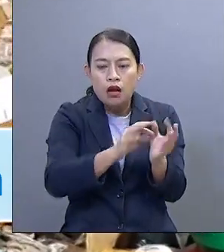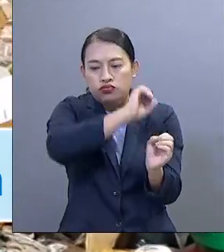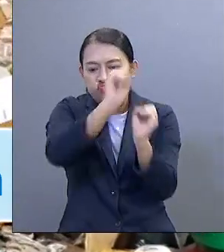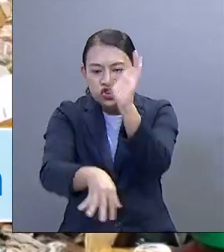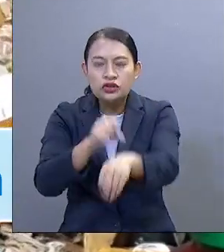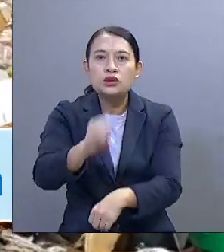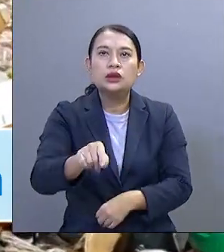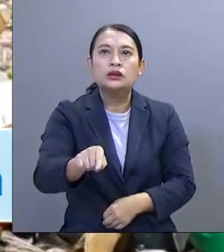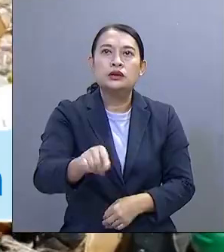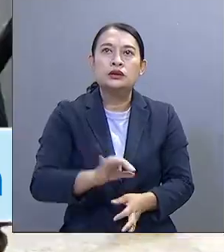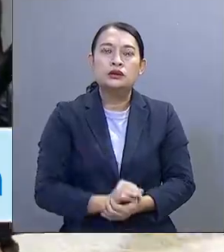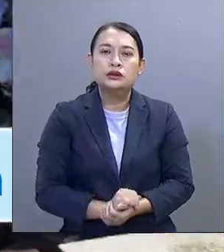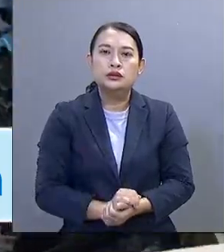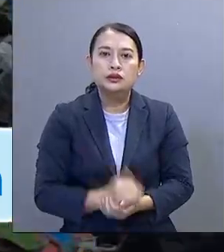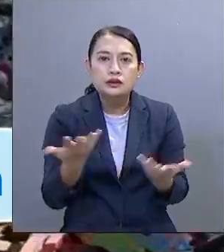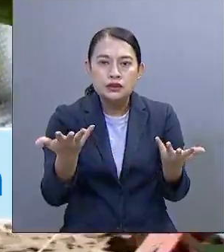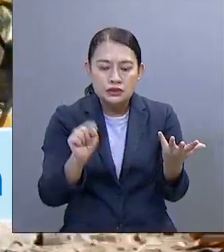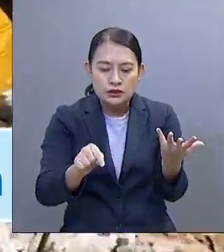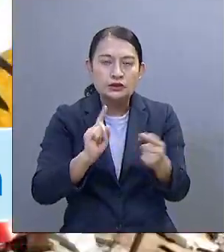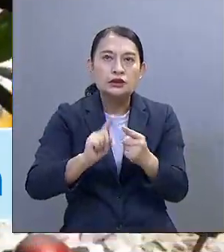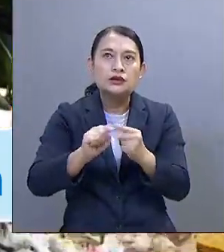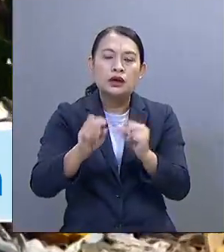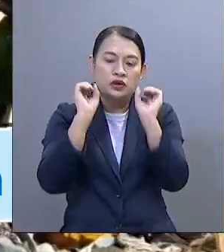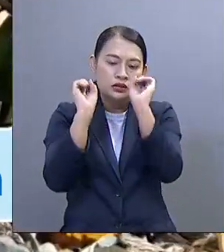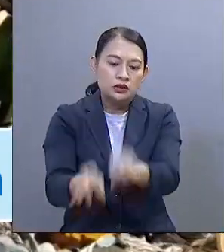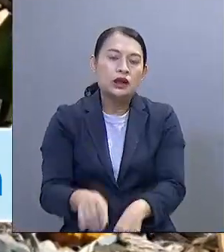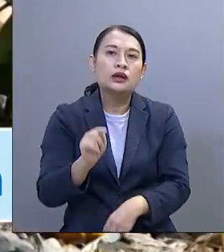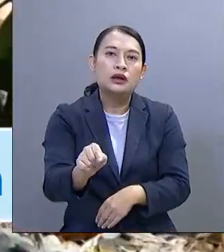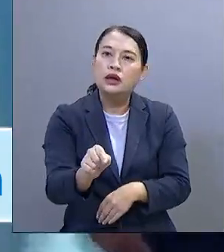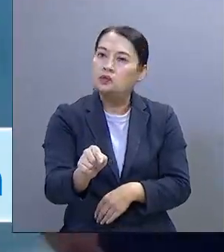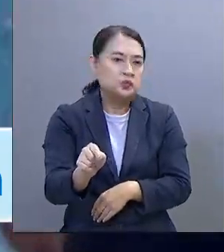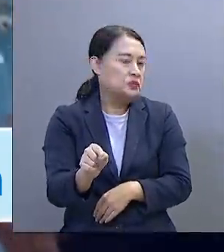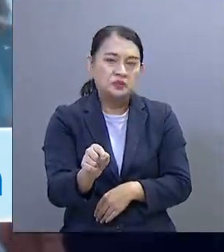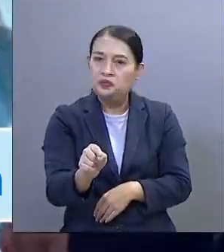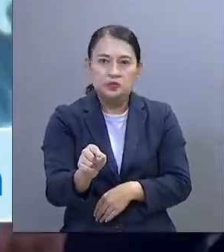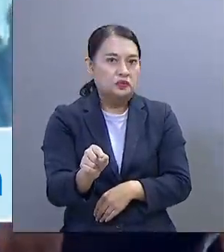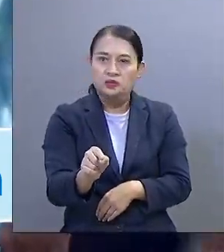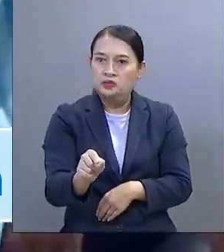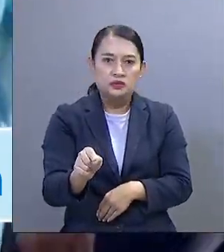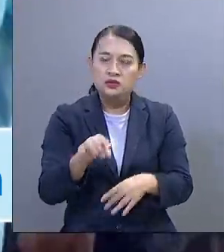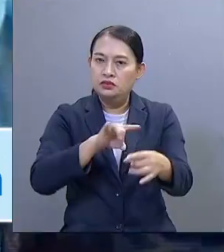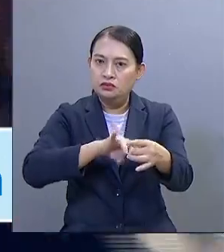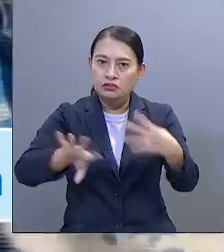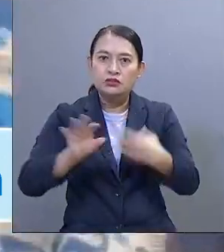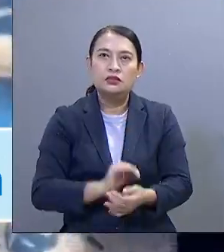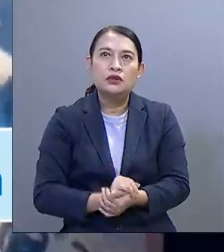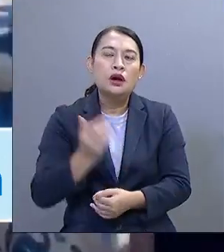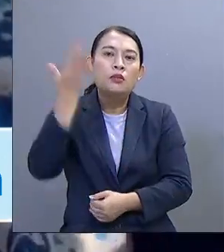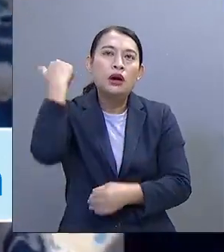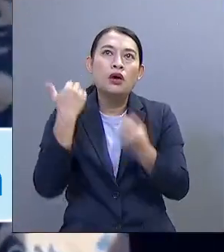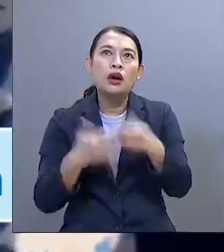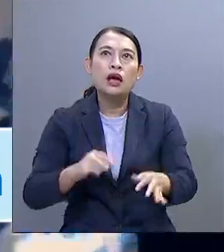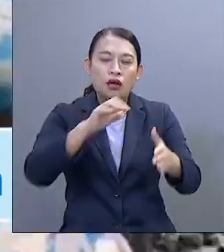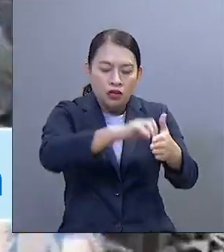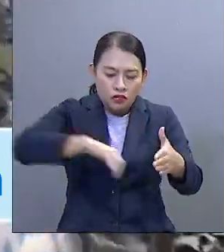เป็อุสาหกรมคัวเรื่อนหรออะไรรับจงแกะปู้ก็วากันแต่ทิงไม่ถูกที่แ่นอนเทศบานตามนรัศราเคยจดเก็บขยะมาแล้ว แต